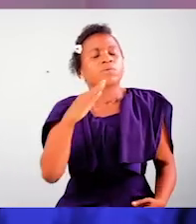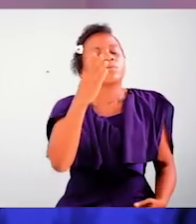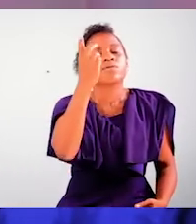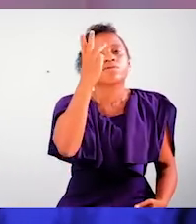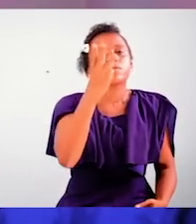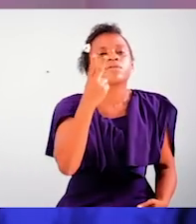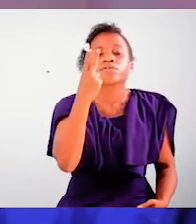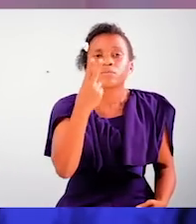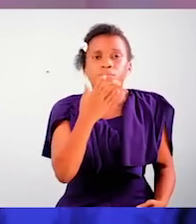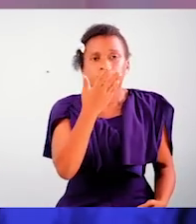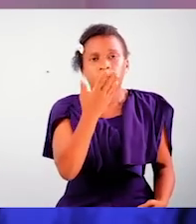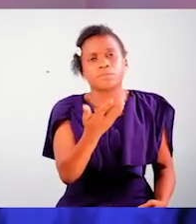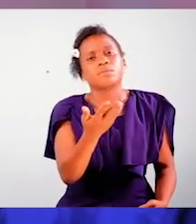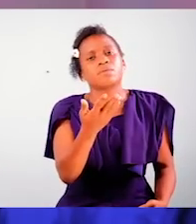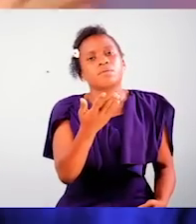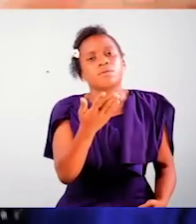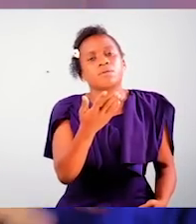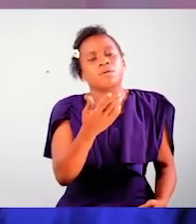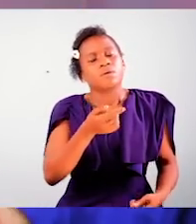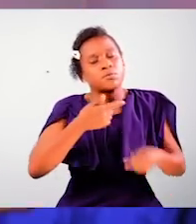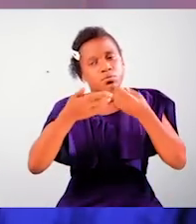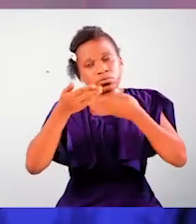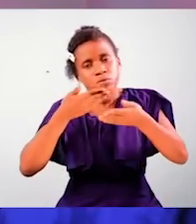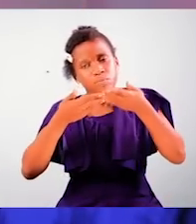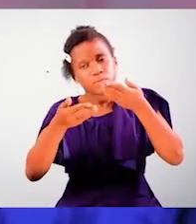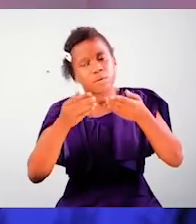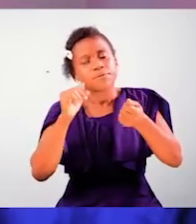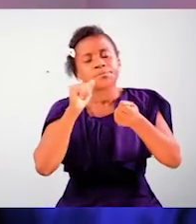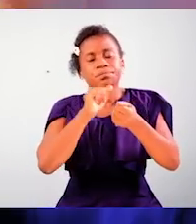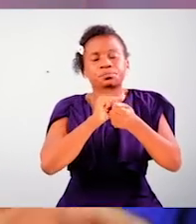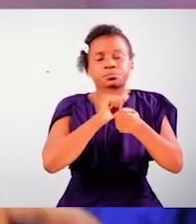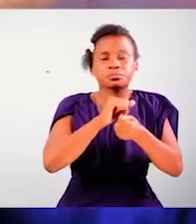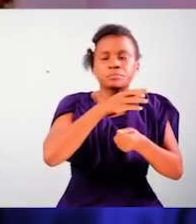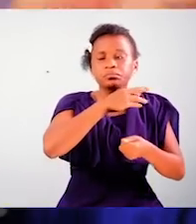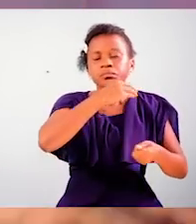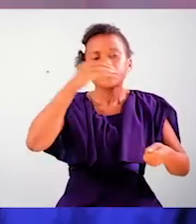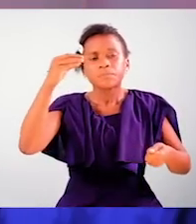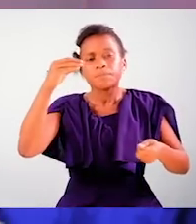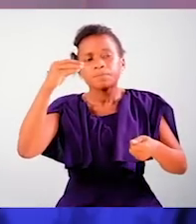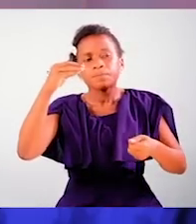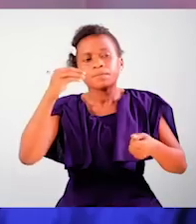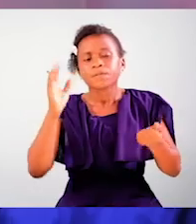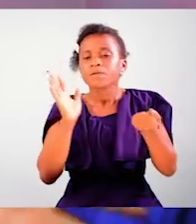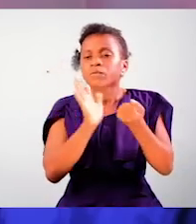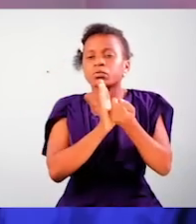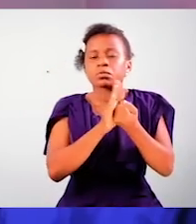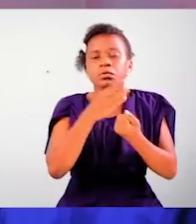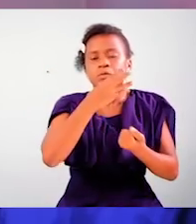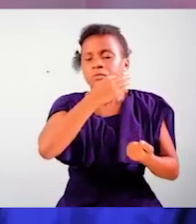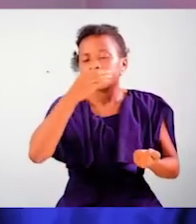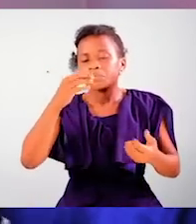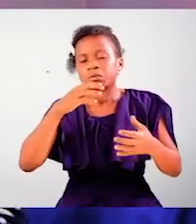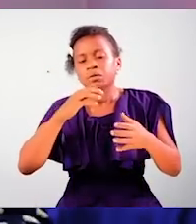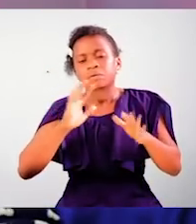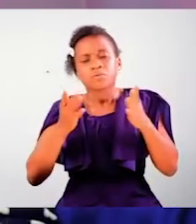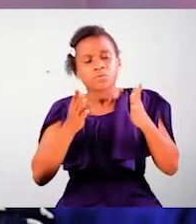kule, anawaambia bana hii bana si yule mtu alishaondoka yule mwamba. Yule ndio tulikuwa tunamuogopa huyu mama. Ah sisi tunaweza